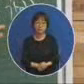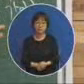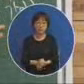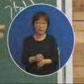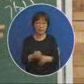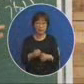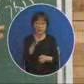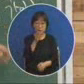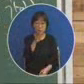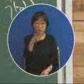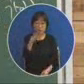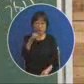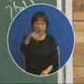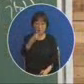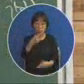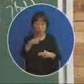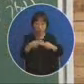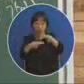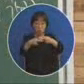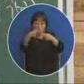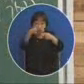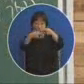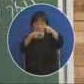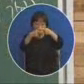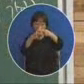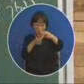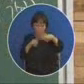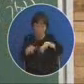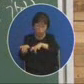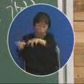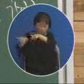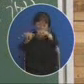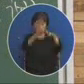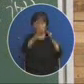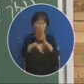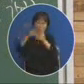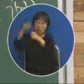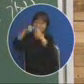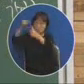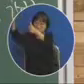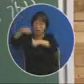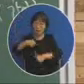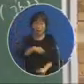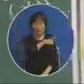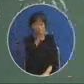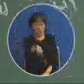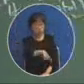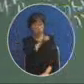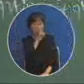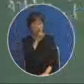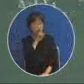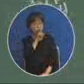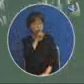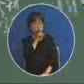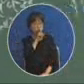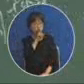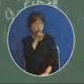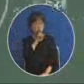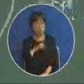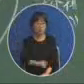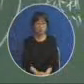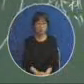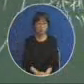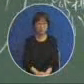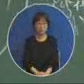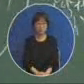하나 했어요. And then God issues this command as you're going around the walls of Jericho. 입 벌리지 마라. Don't speak a word. 그렇죠. That's what he says. 아,